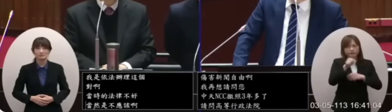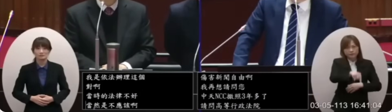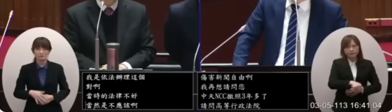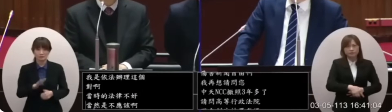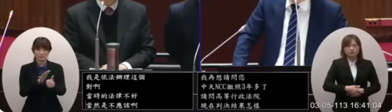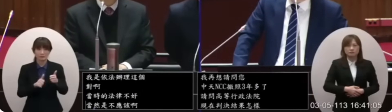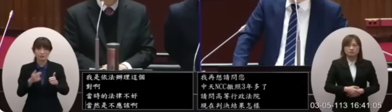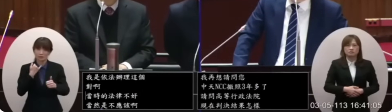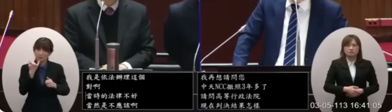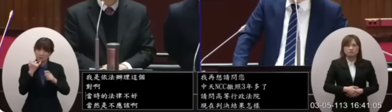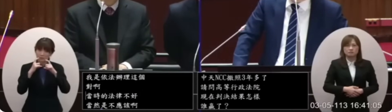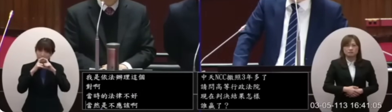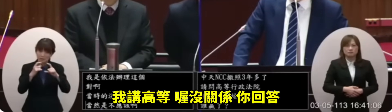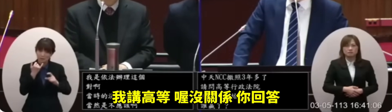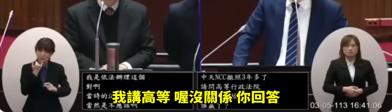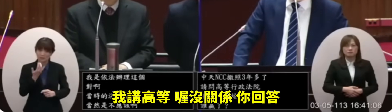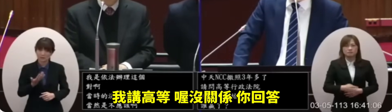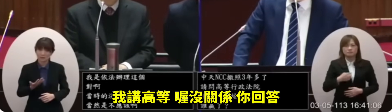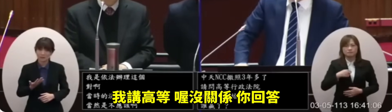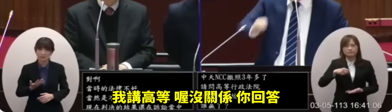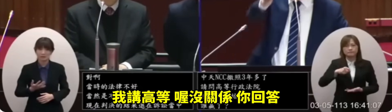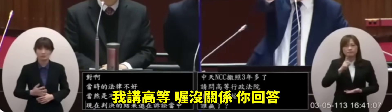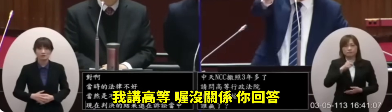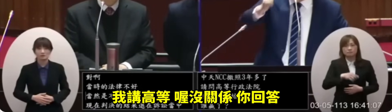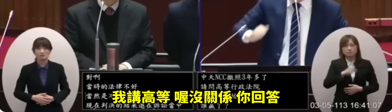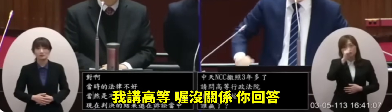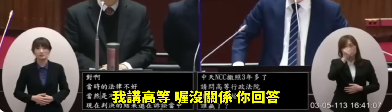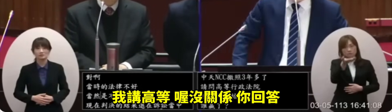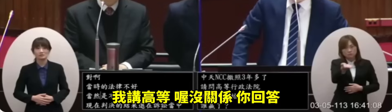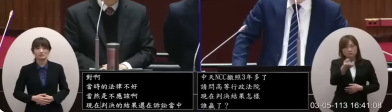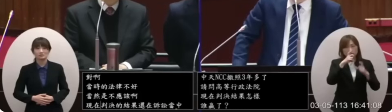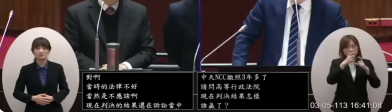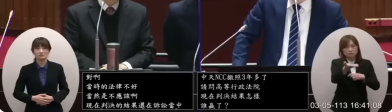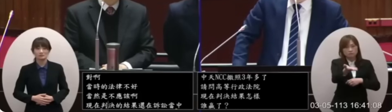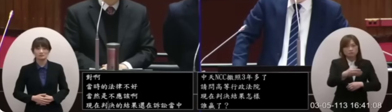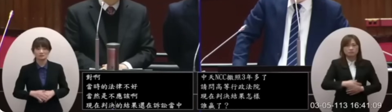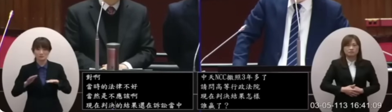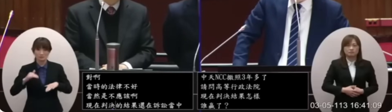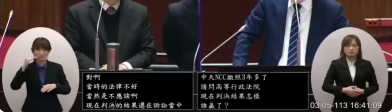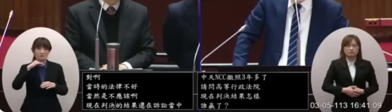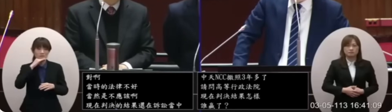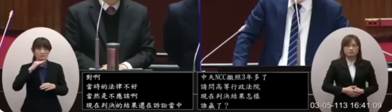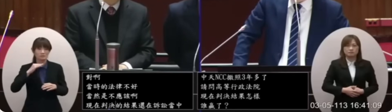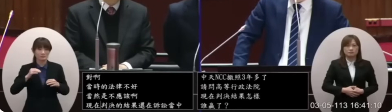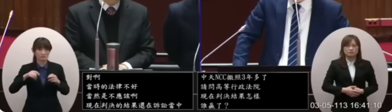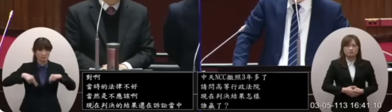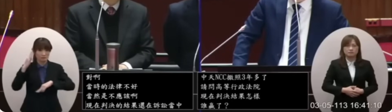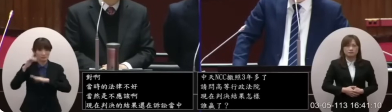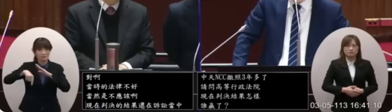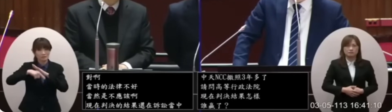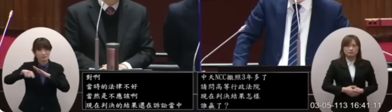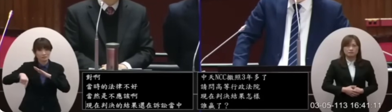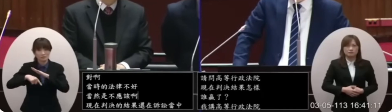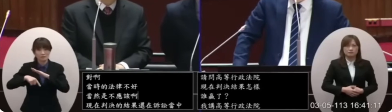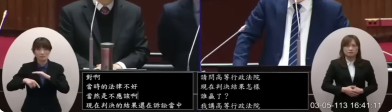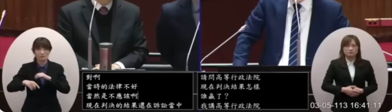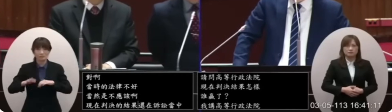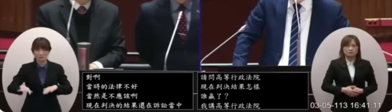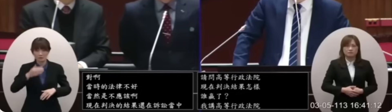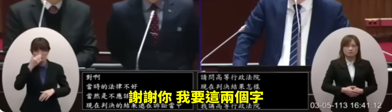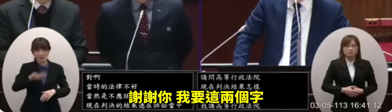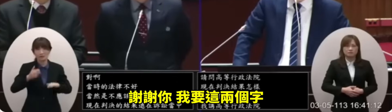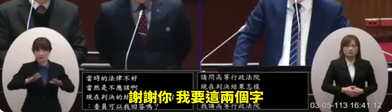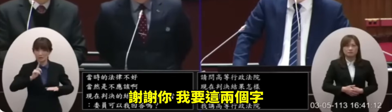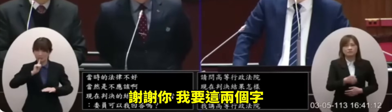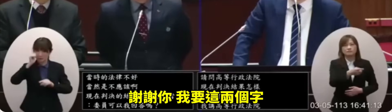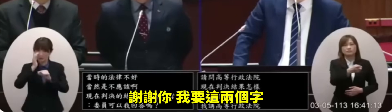员可以我的回答吗？ 我讲高等，阿梅啊，你回答一下来。 目前高等法院来，当然高等法院我们这是败诉，我们